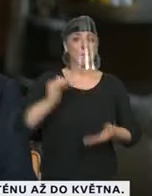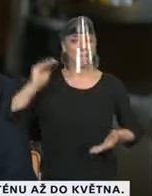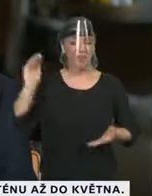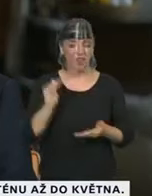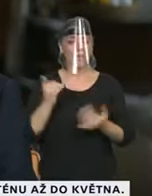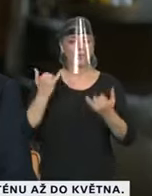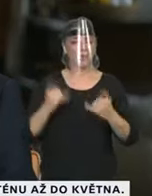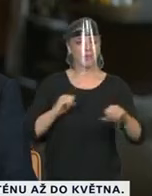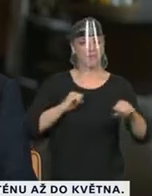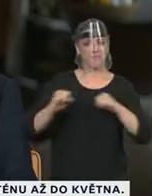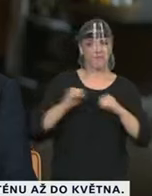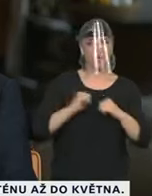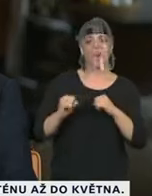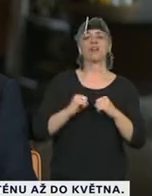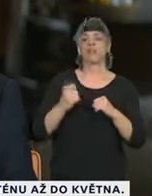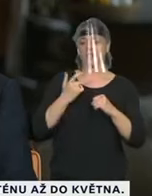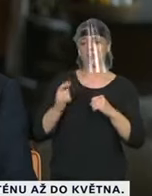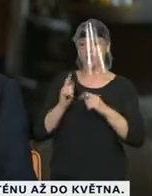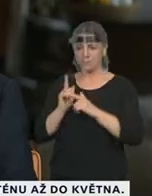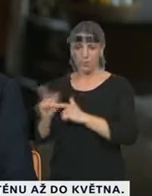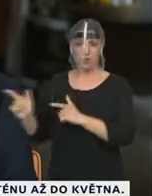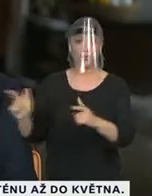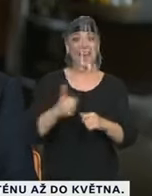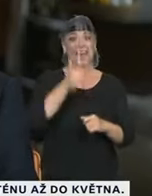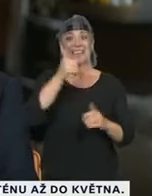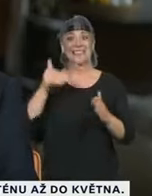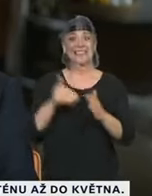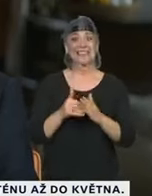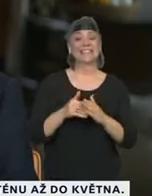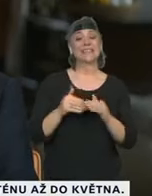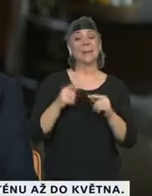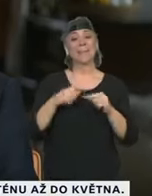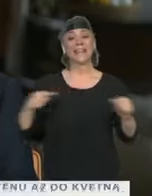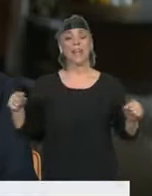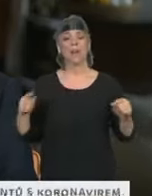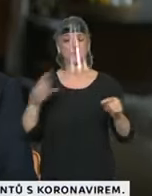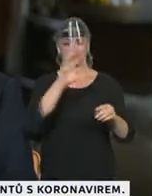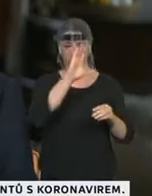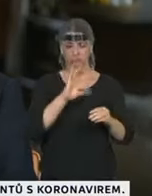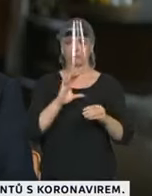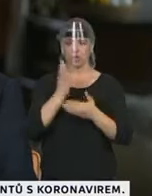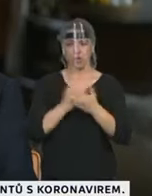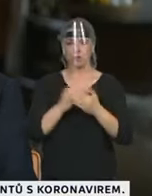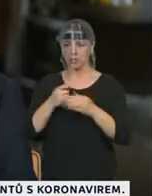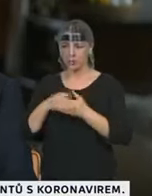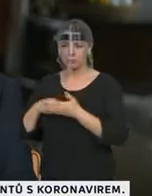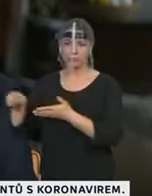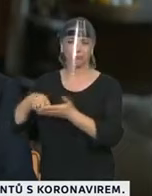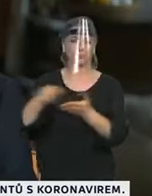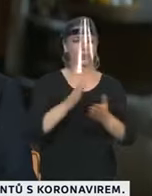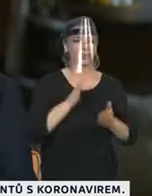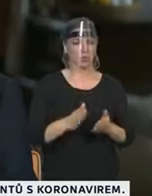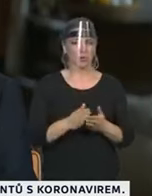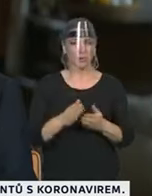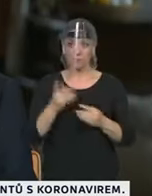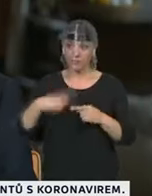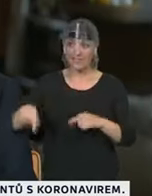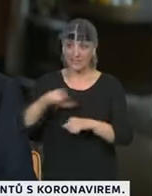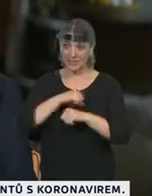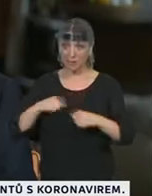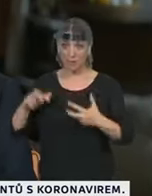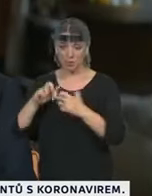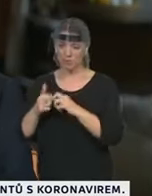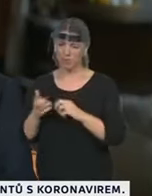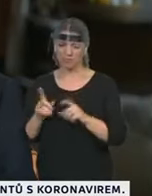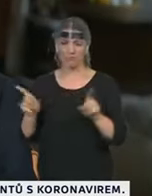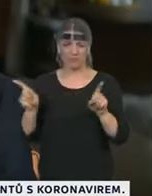tuto chvíli uvolnit až 1000 miliard. Rozhodně v tom nejste sami. Všichni musíme spolupracovat dál. I